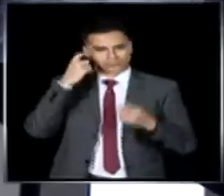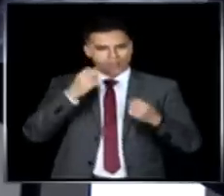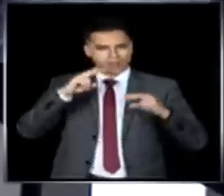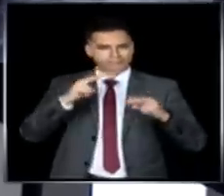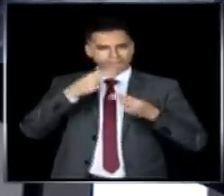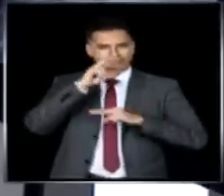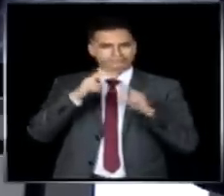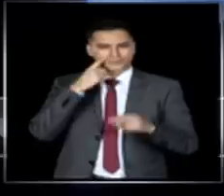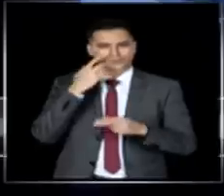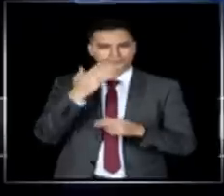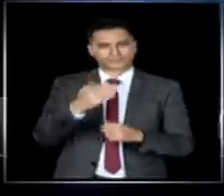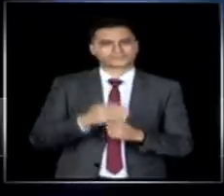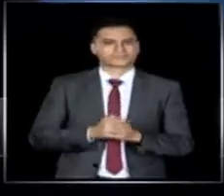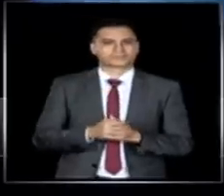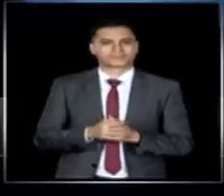الضغط كاونتر.